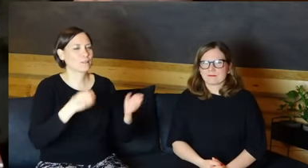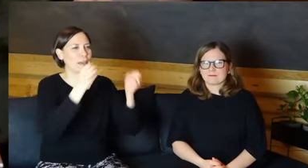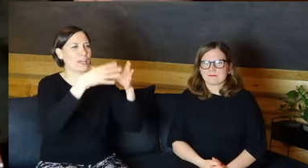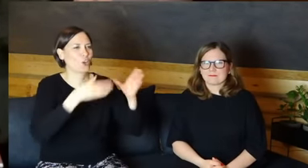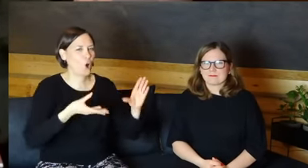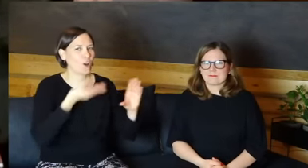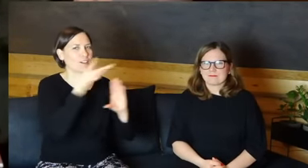moro.